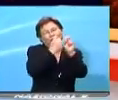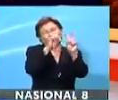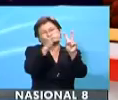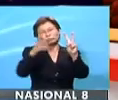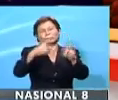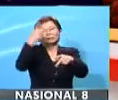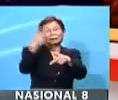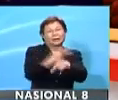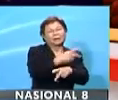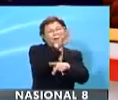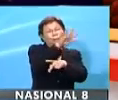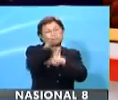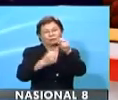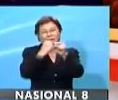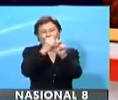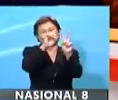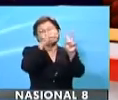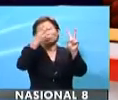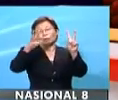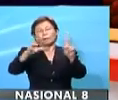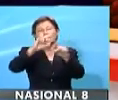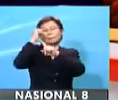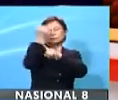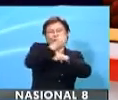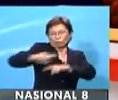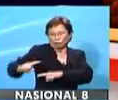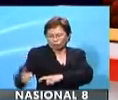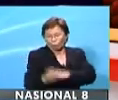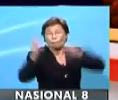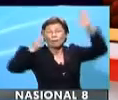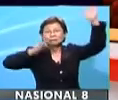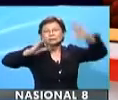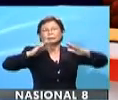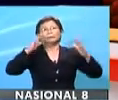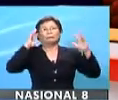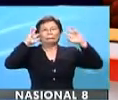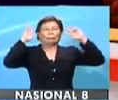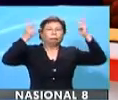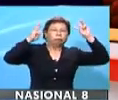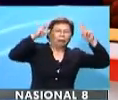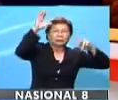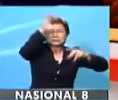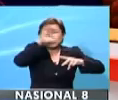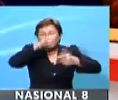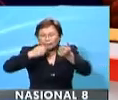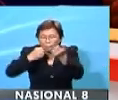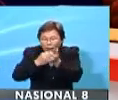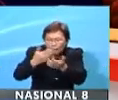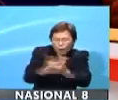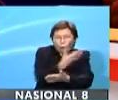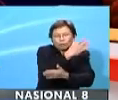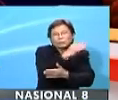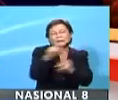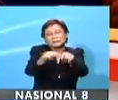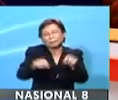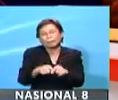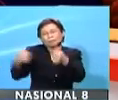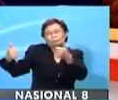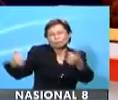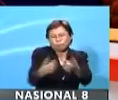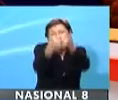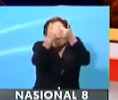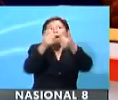edisi ke-55 tahun depan, Persatuan Golf Malaysia MGA masih lagi buntu untuk mencari penaja baharu dan venue kejohanan yang